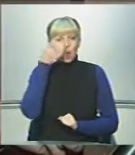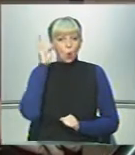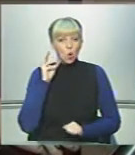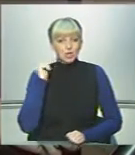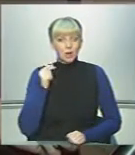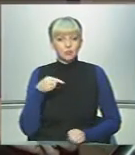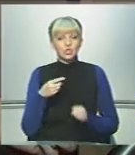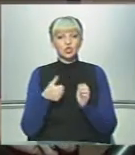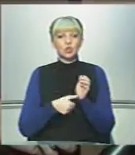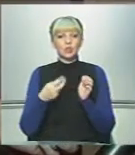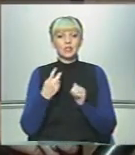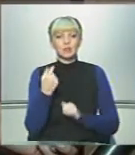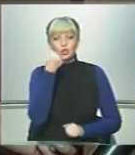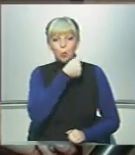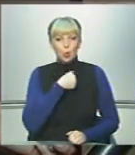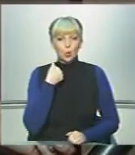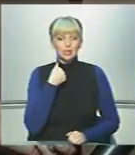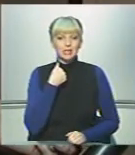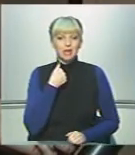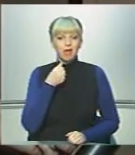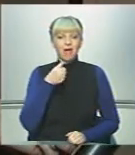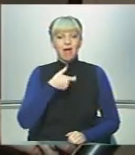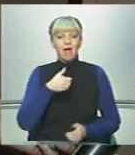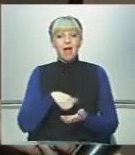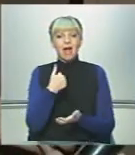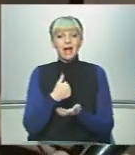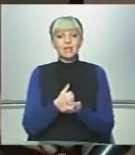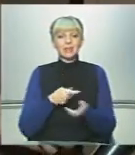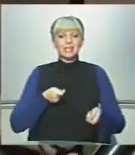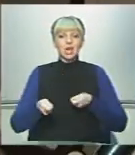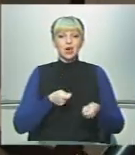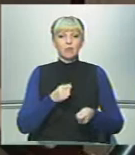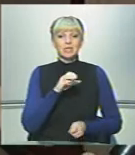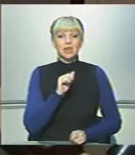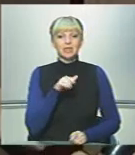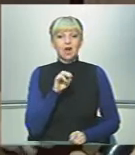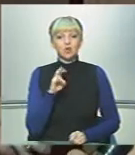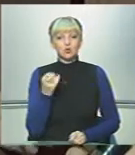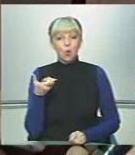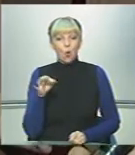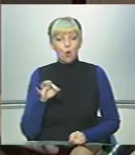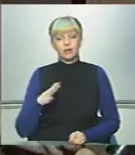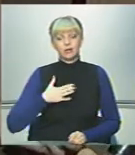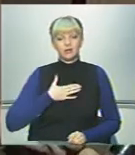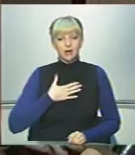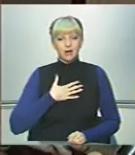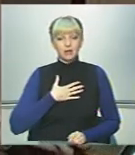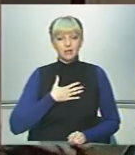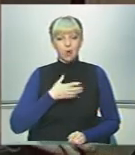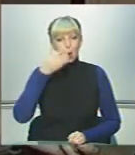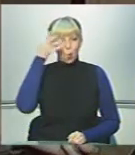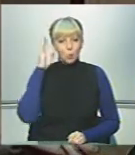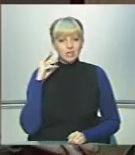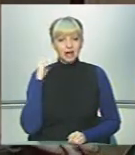в 1121 році гетьман під керуванням гетьмана Сагайдачного наші